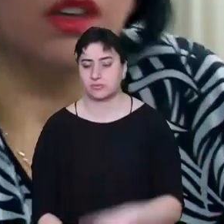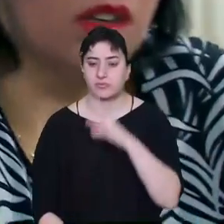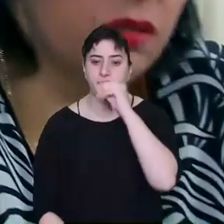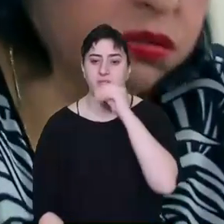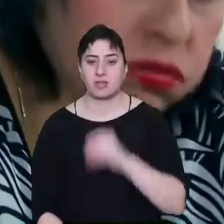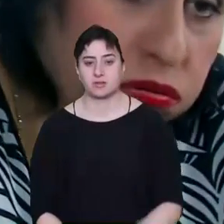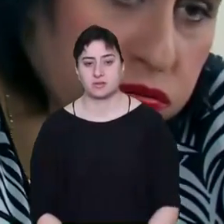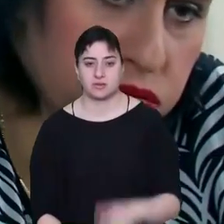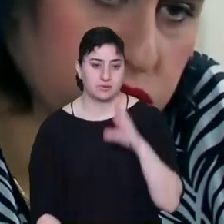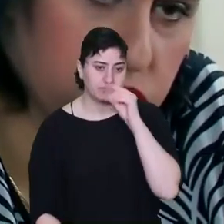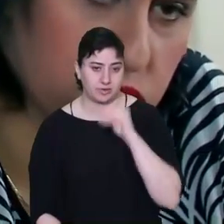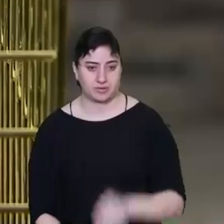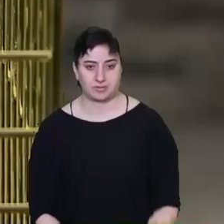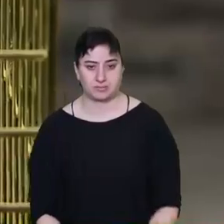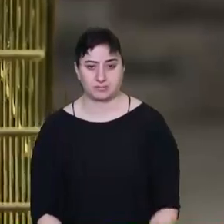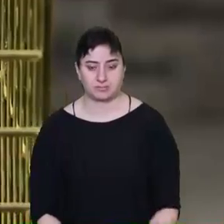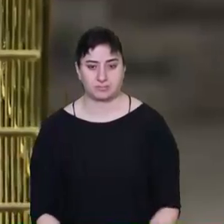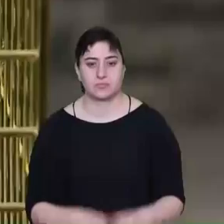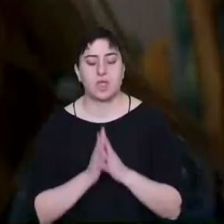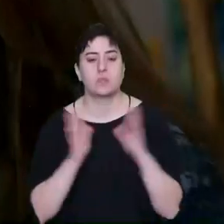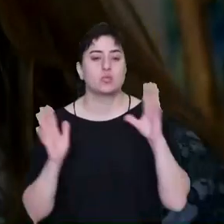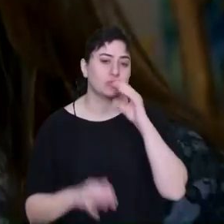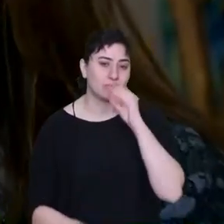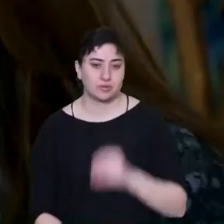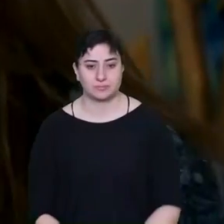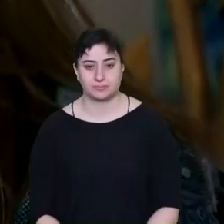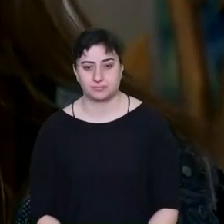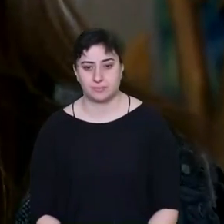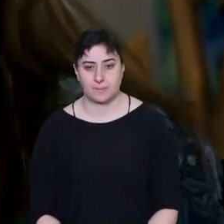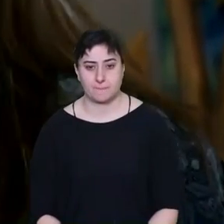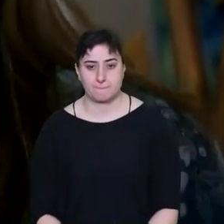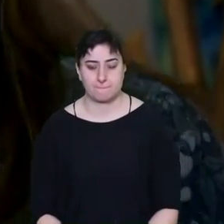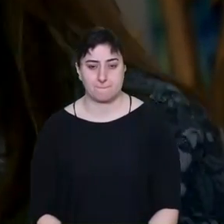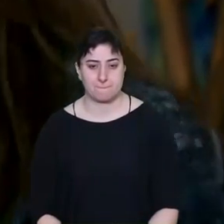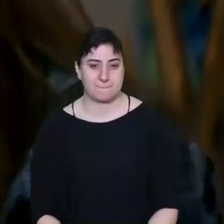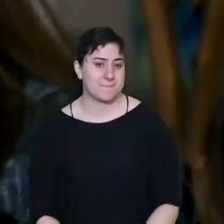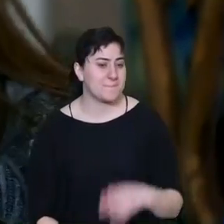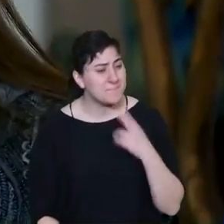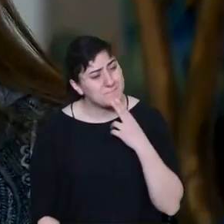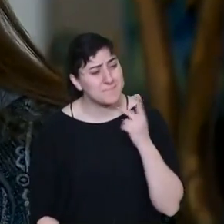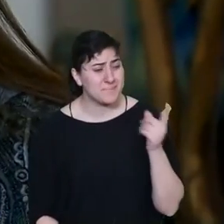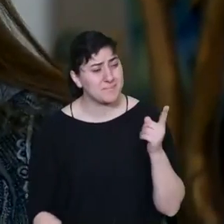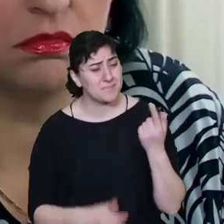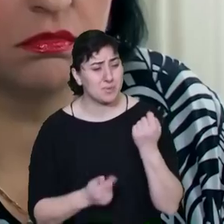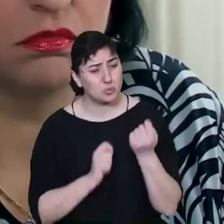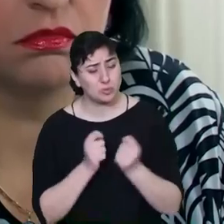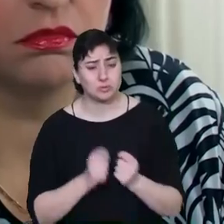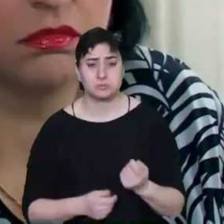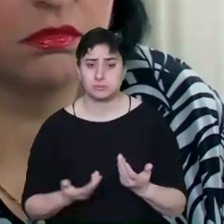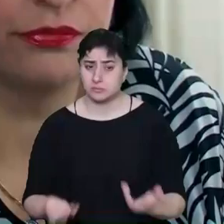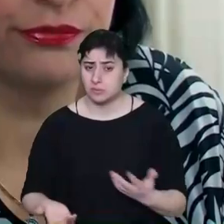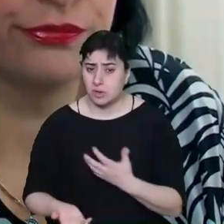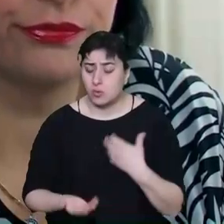Fener! Fener! En büyük Fener! Rüyam hadi yavrum, biraz daha uğraş çocuğum.